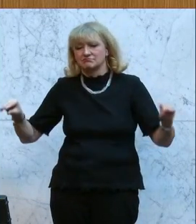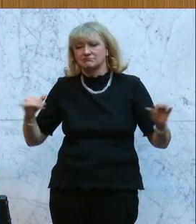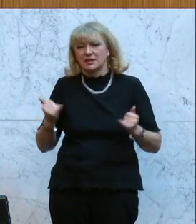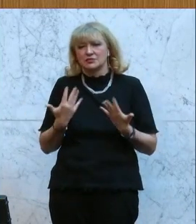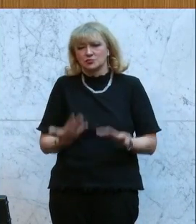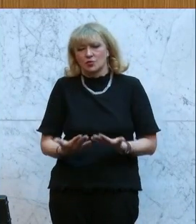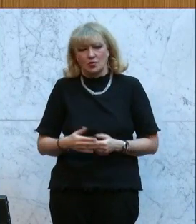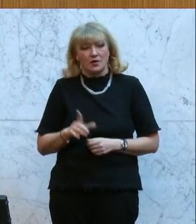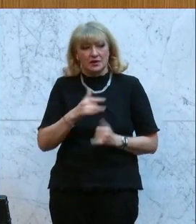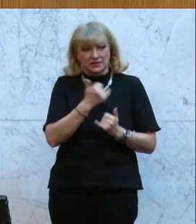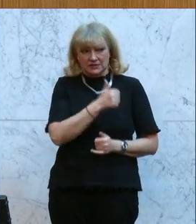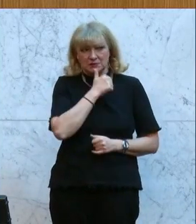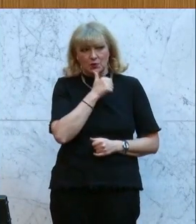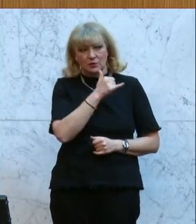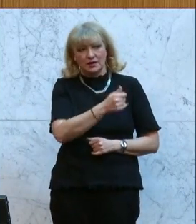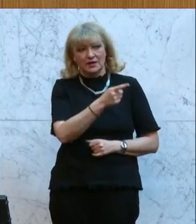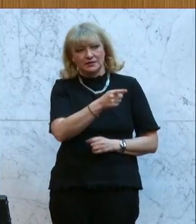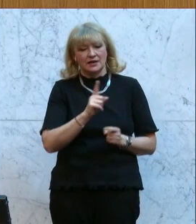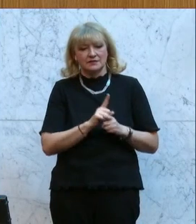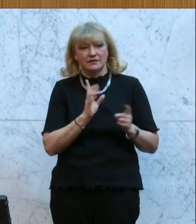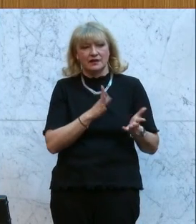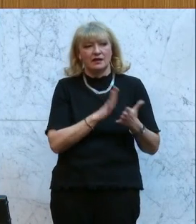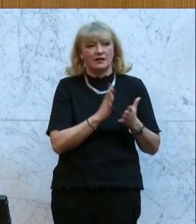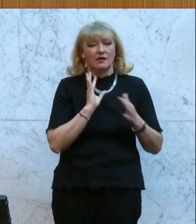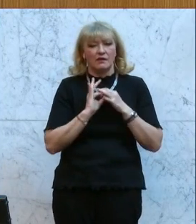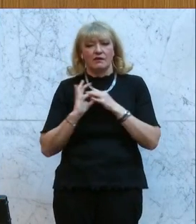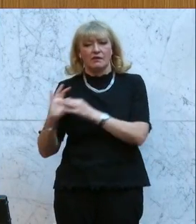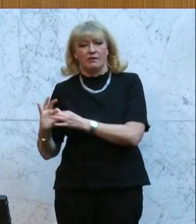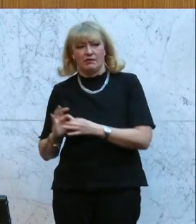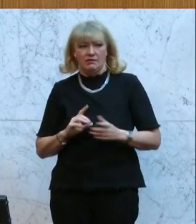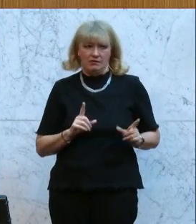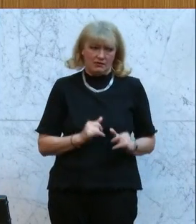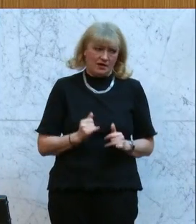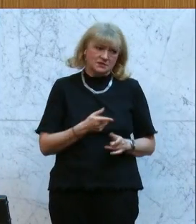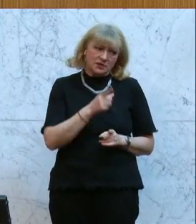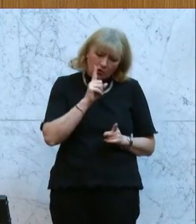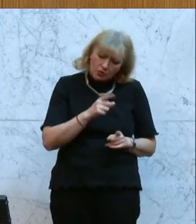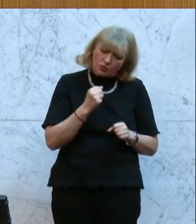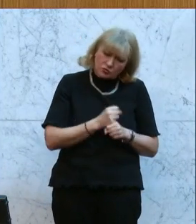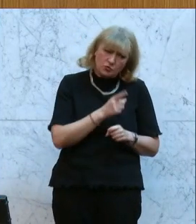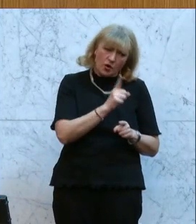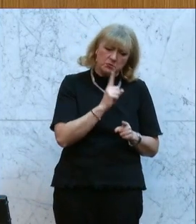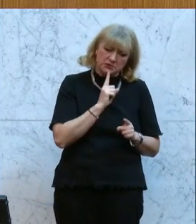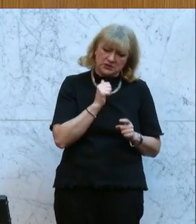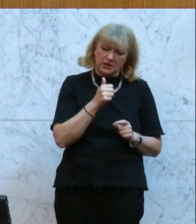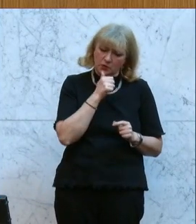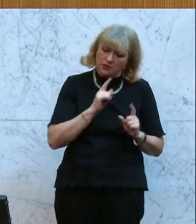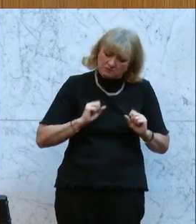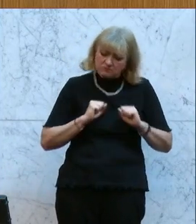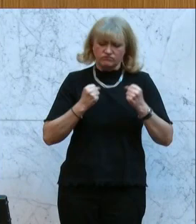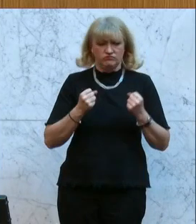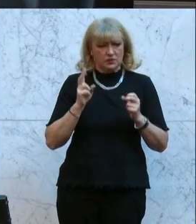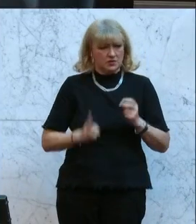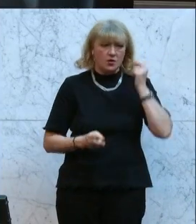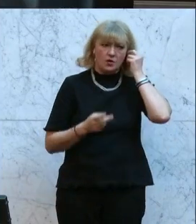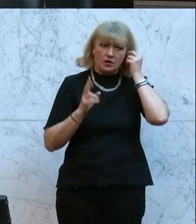das machen die Grünen sich die Rollen der Geiselhaft zu leicht. Denn ein wenig könnten sie sich doch bewegen und handeln. Denn